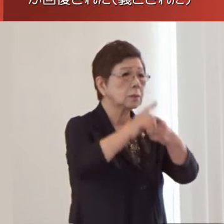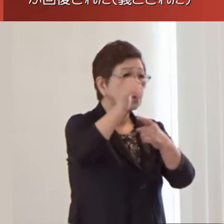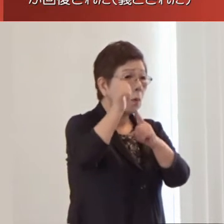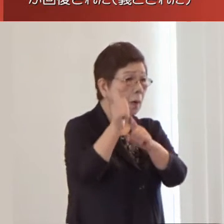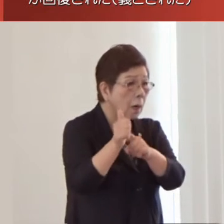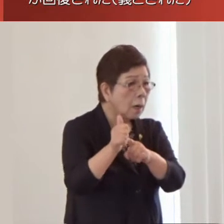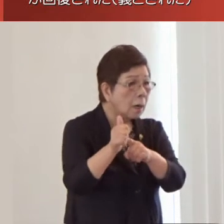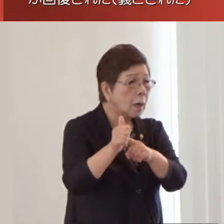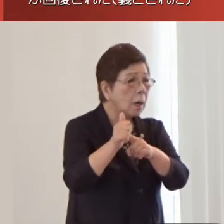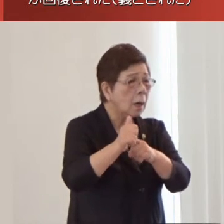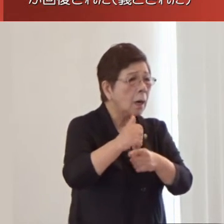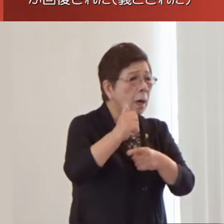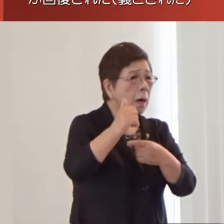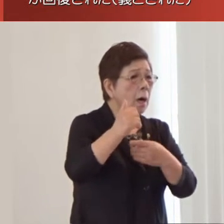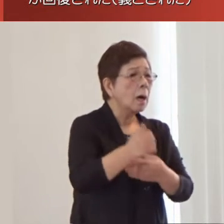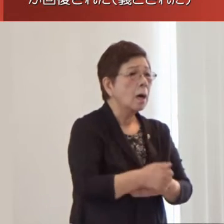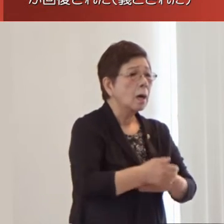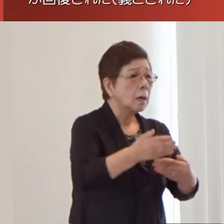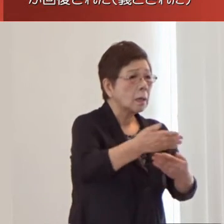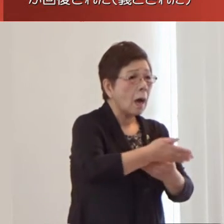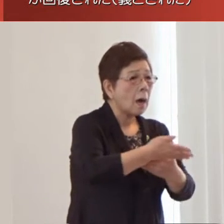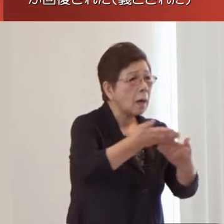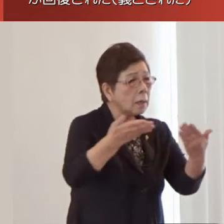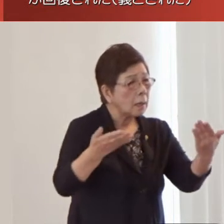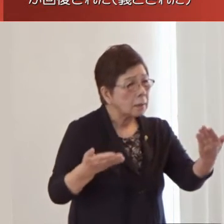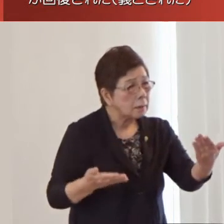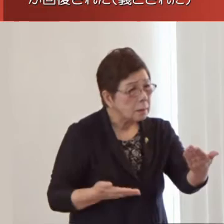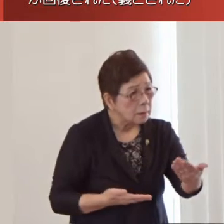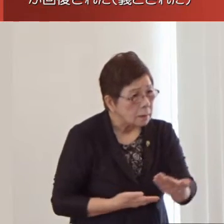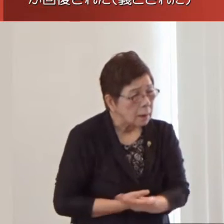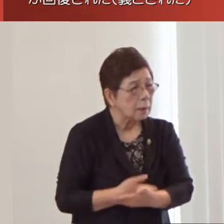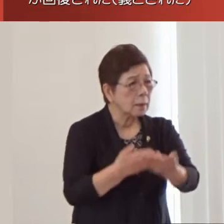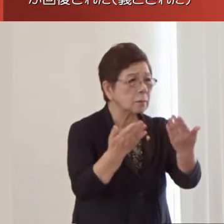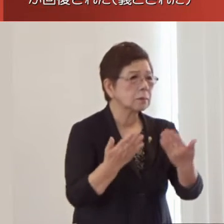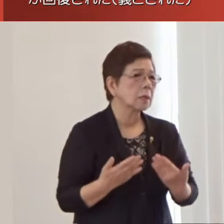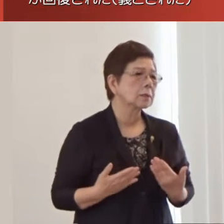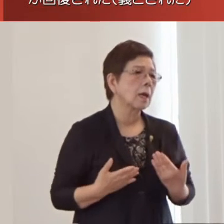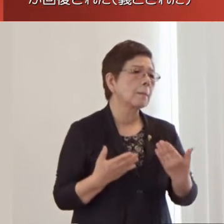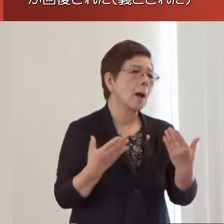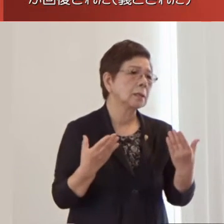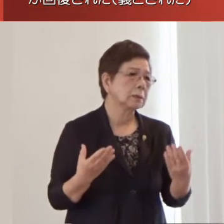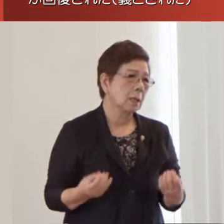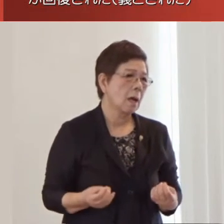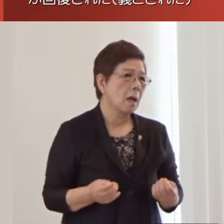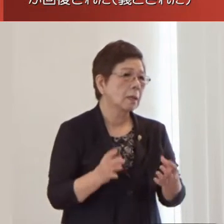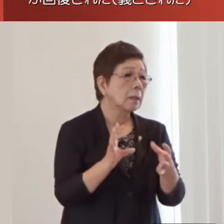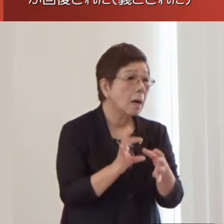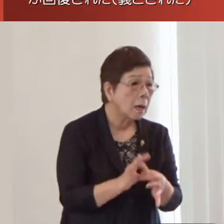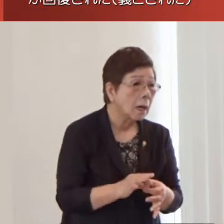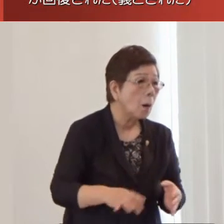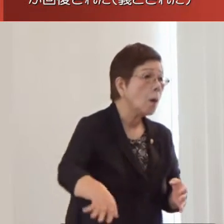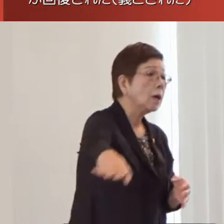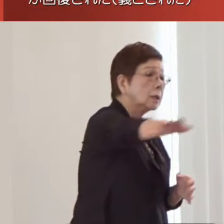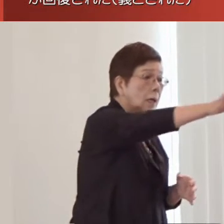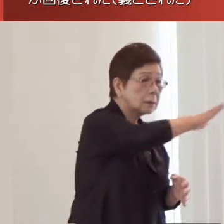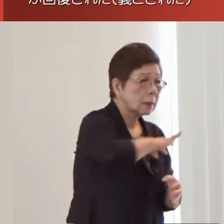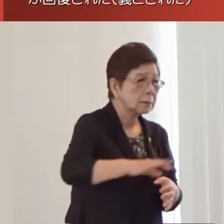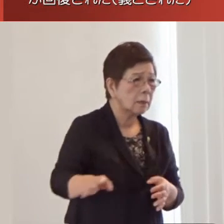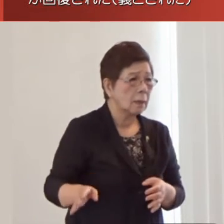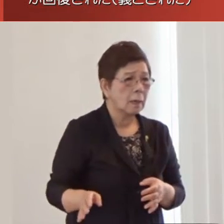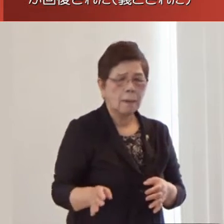たちの罪の代価を払ってくださったことによって私たちは無償